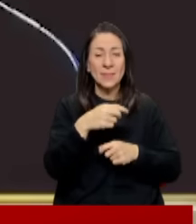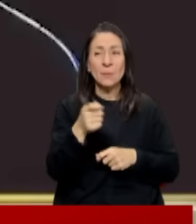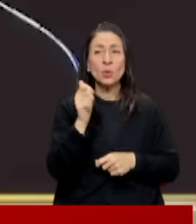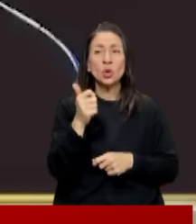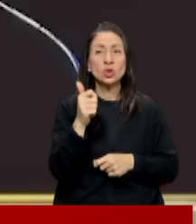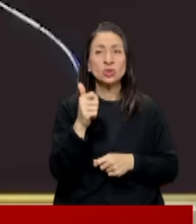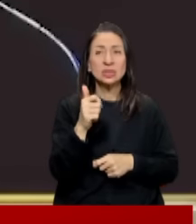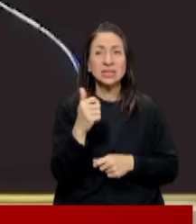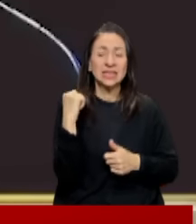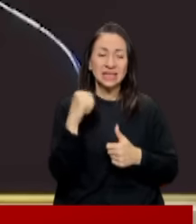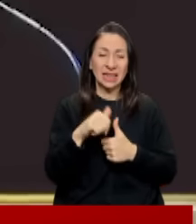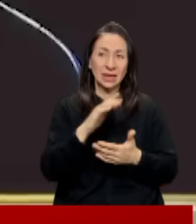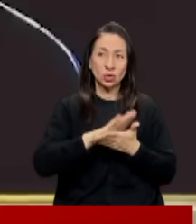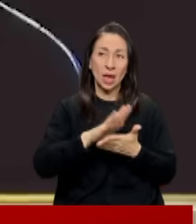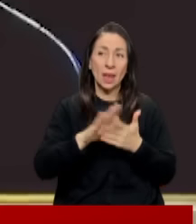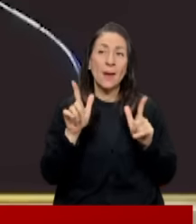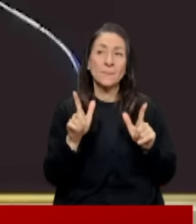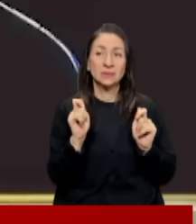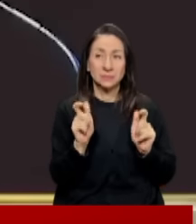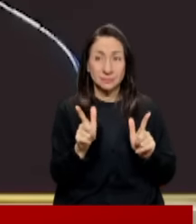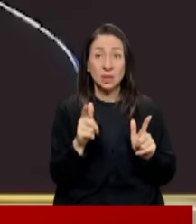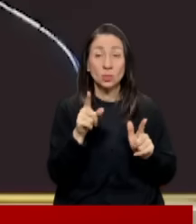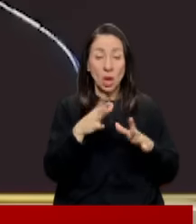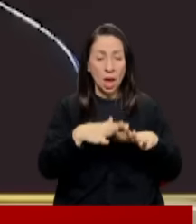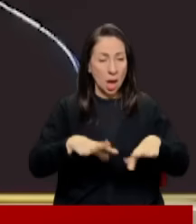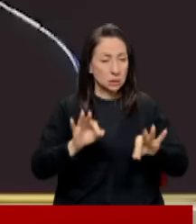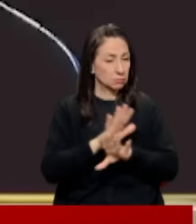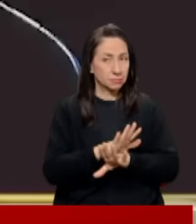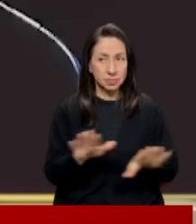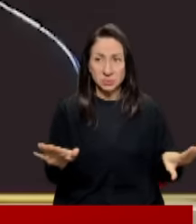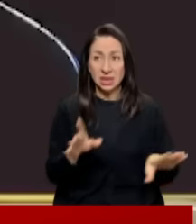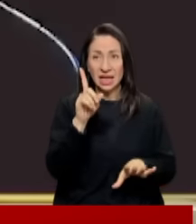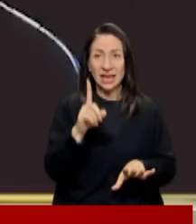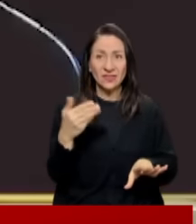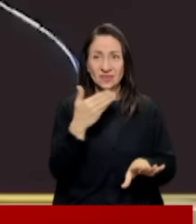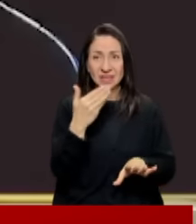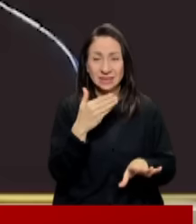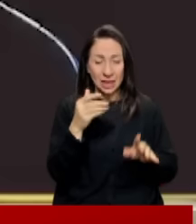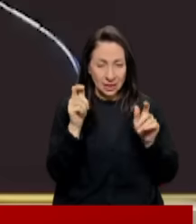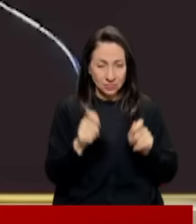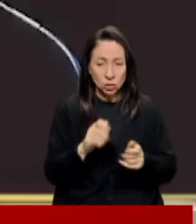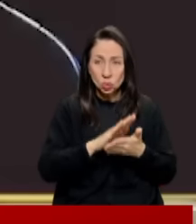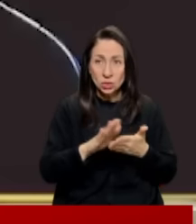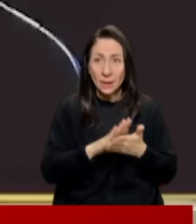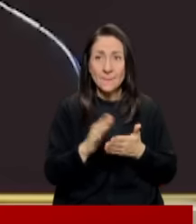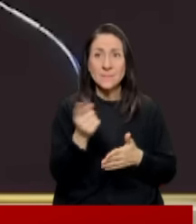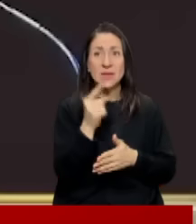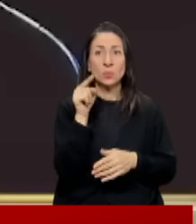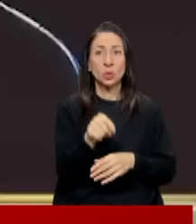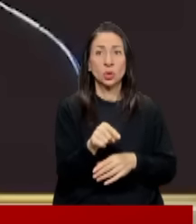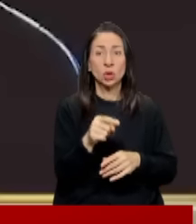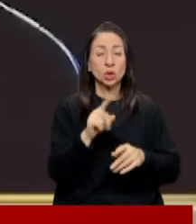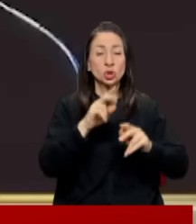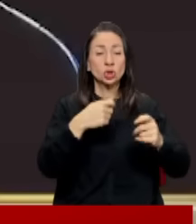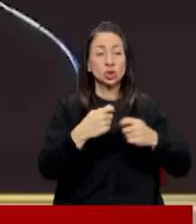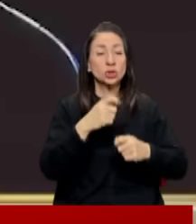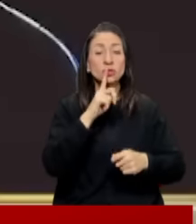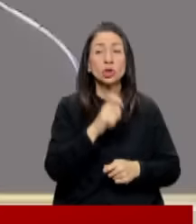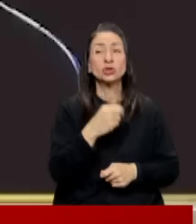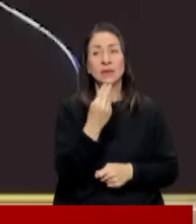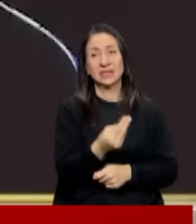gününü yeniden düzenlememiz gerekir. Bütün hazırlıklar bitmiş. İlk fırsatta yapacağımız düzenlemelerden biridir. Tüccarımıza